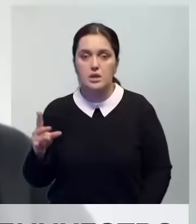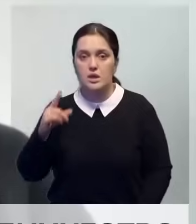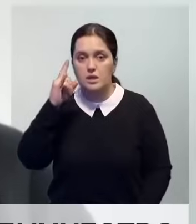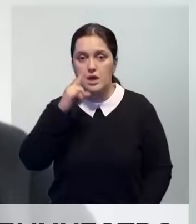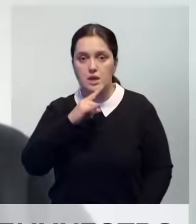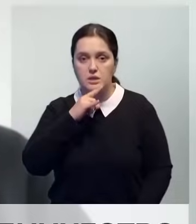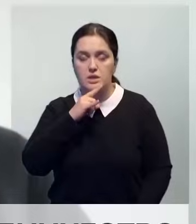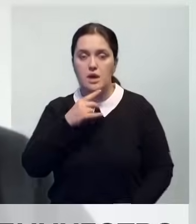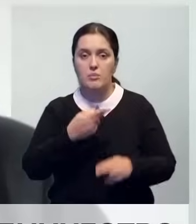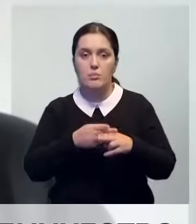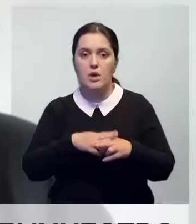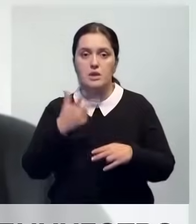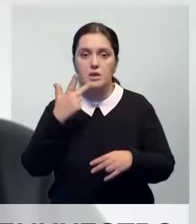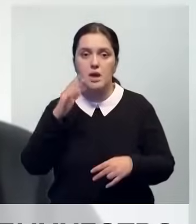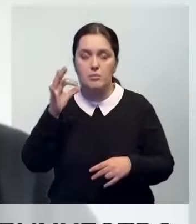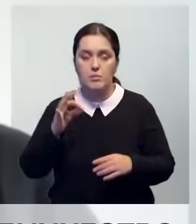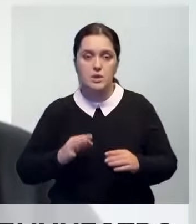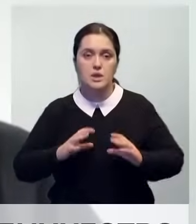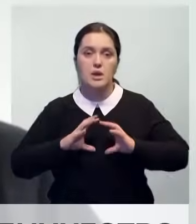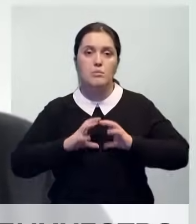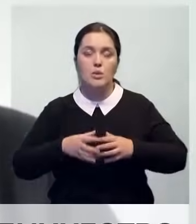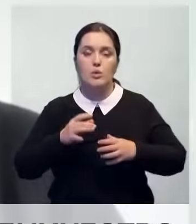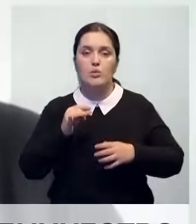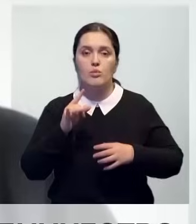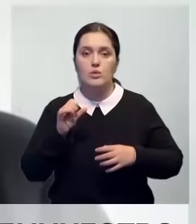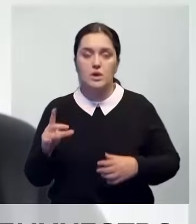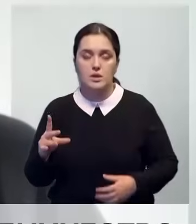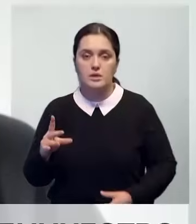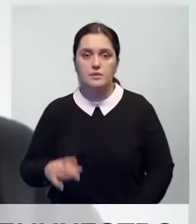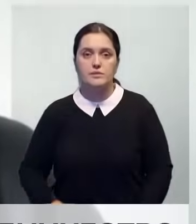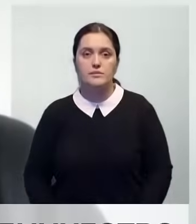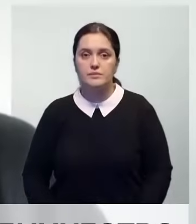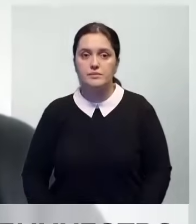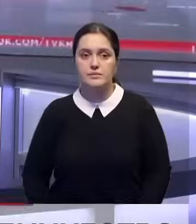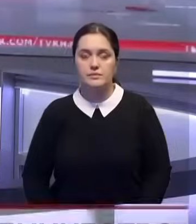не секрет, это 30% мирового урана, не только по запасам, но и по добыче.